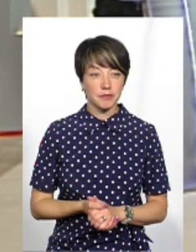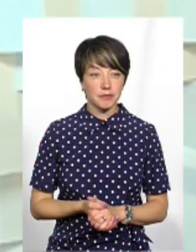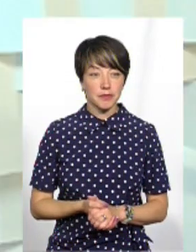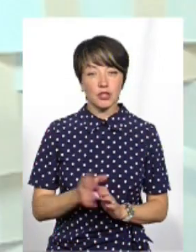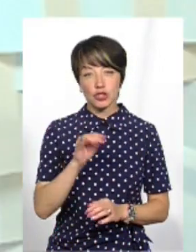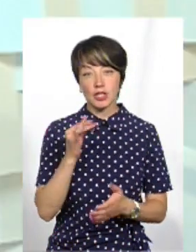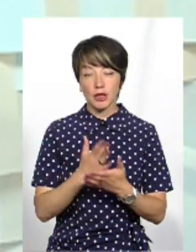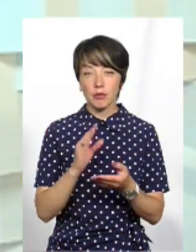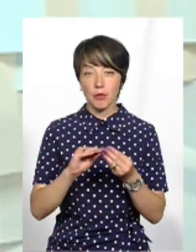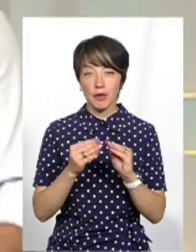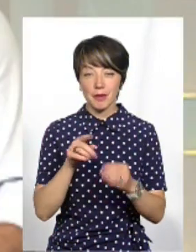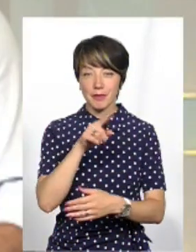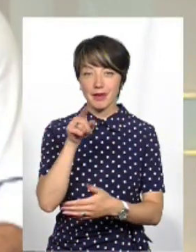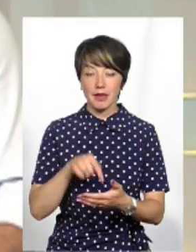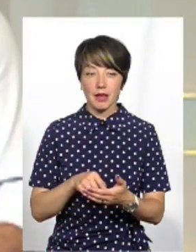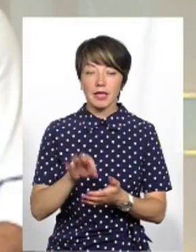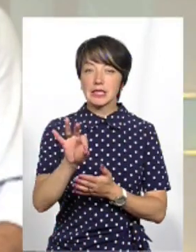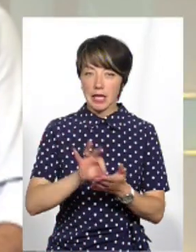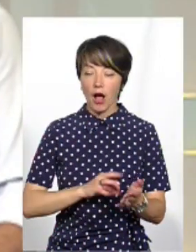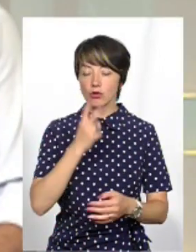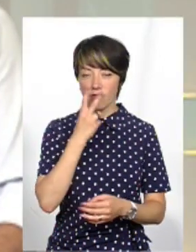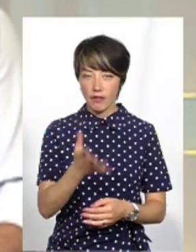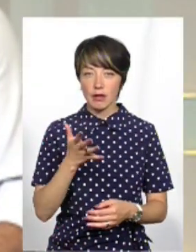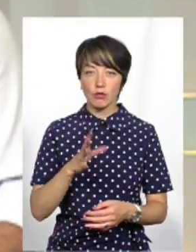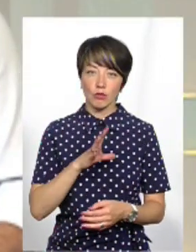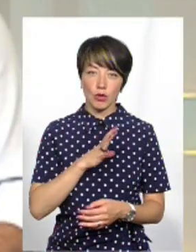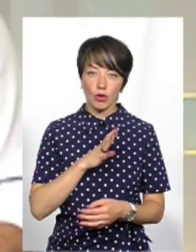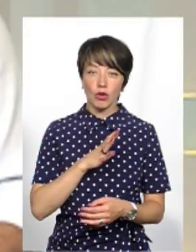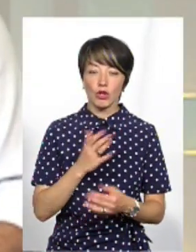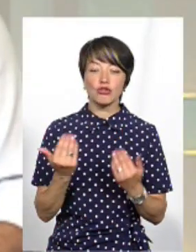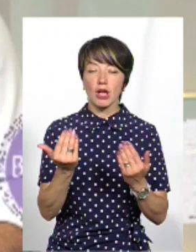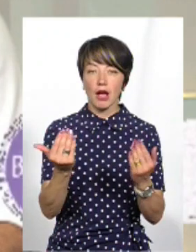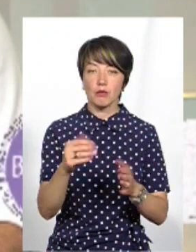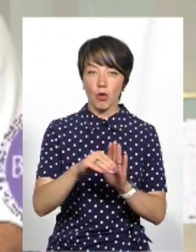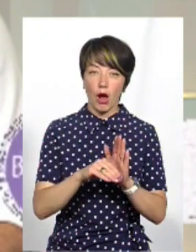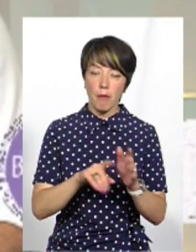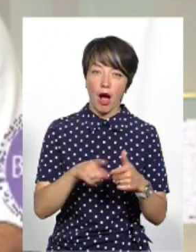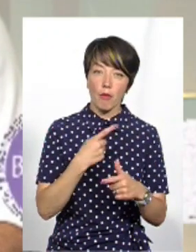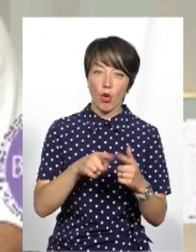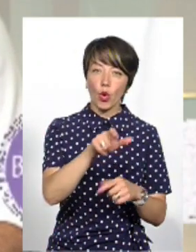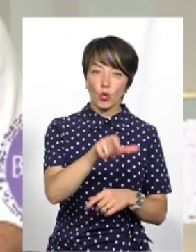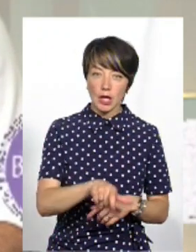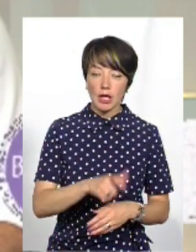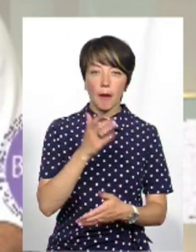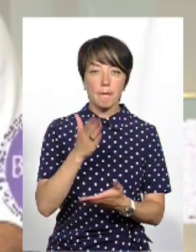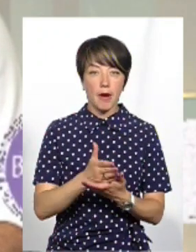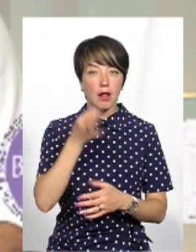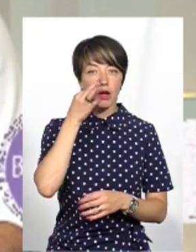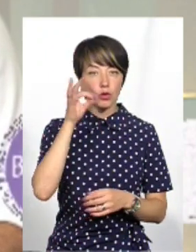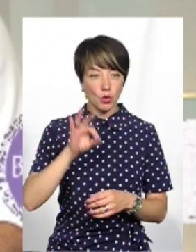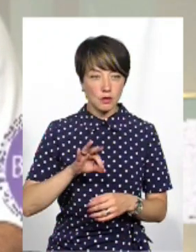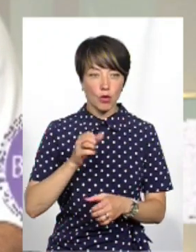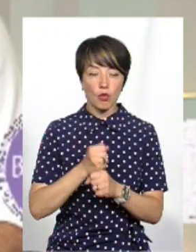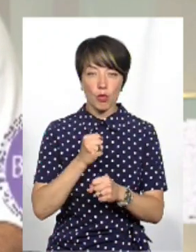чи теж якісь ну, одразу було загально. Видно, так, де можна навіть було не дивитися, чия це програма, що це або людина, яка мала